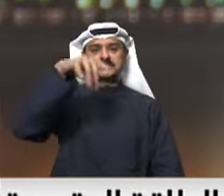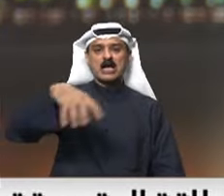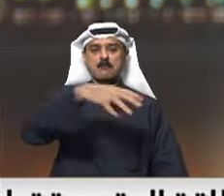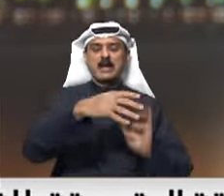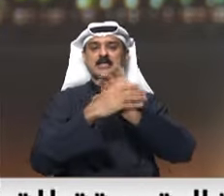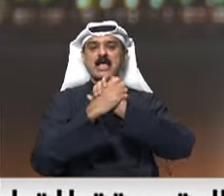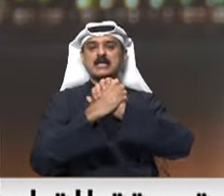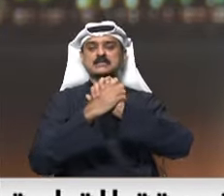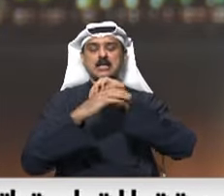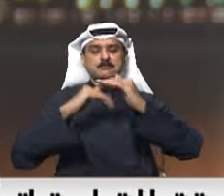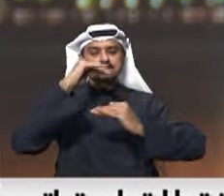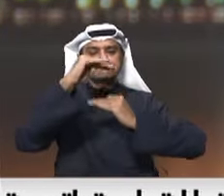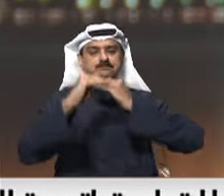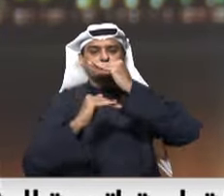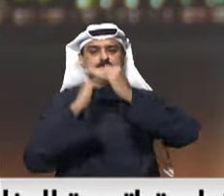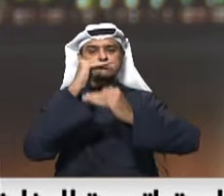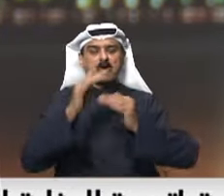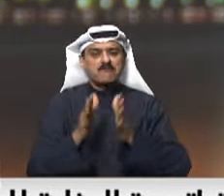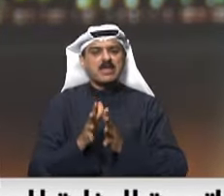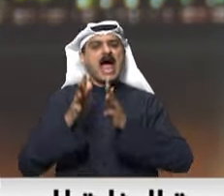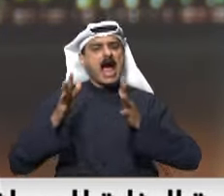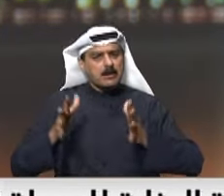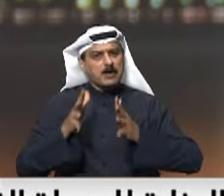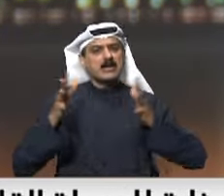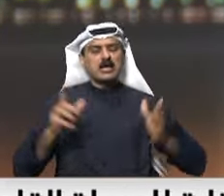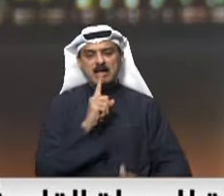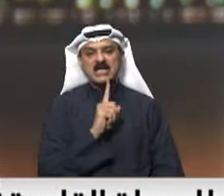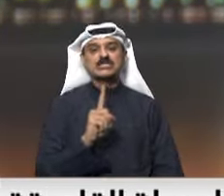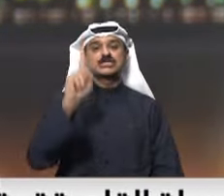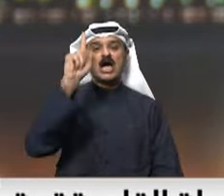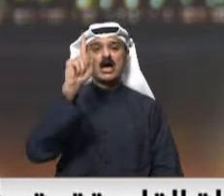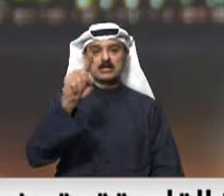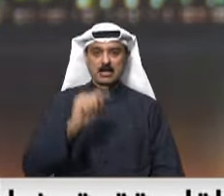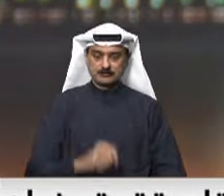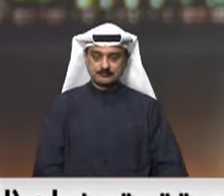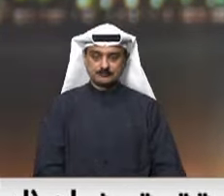الصديقين والارتقاء به إلى آفاق أوسع وأبعاد أكثر شمولية.